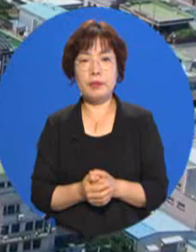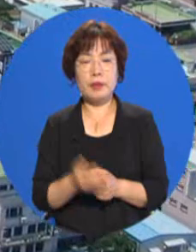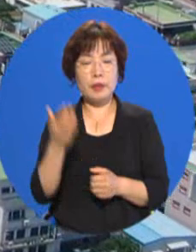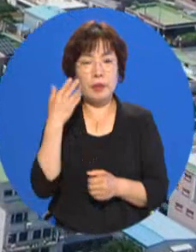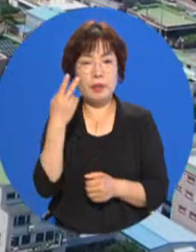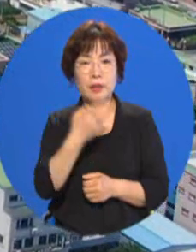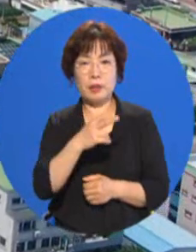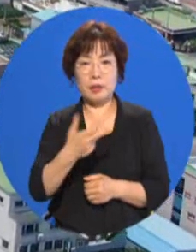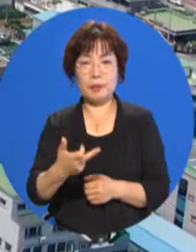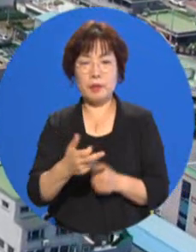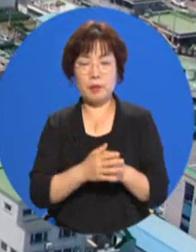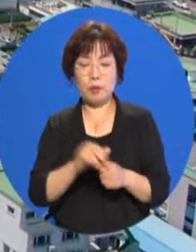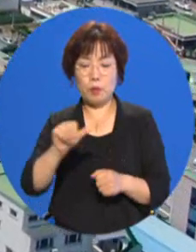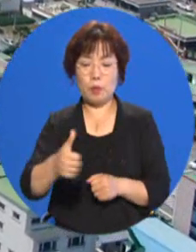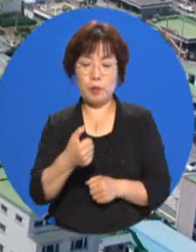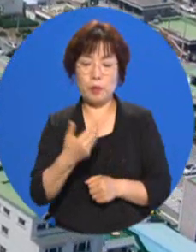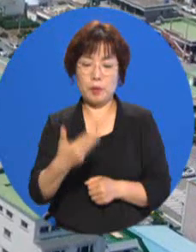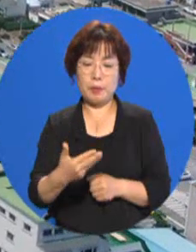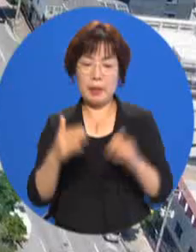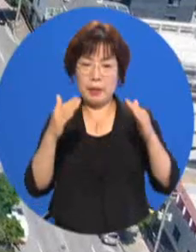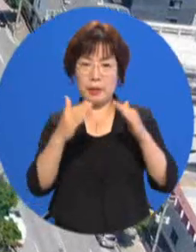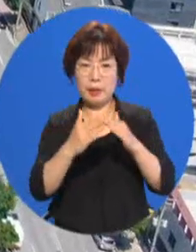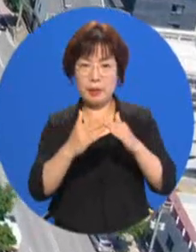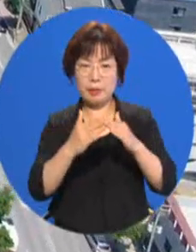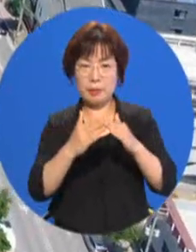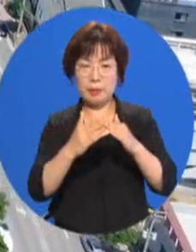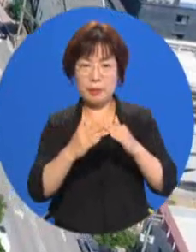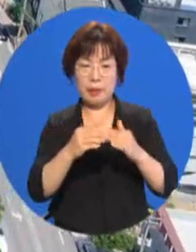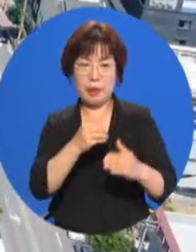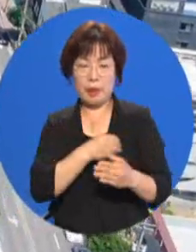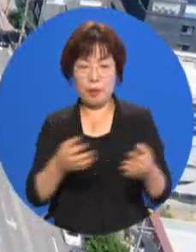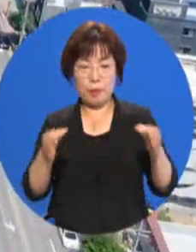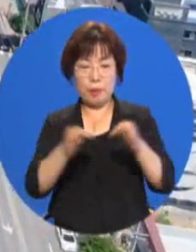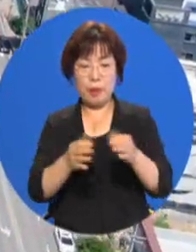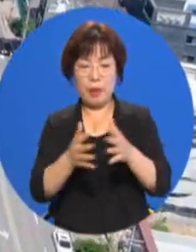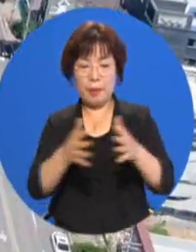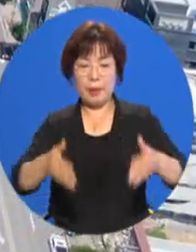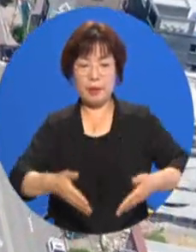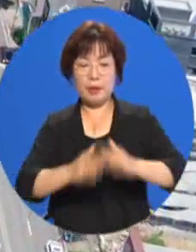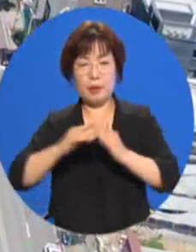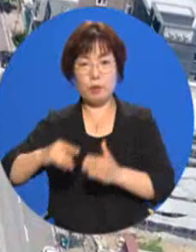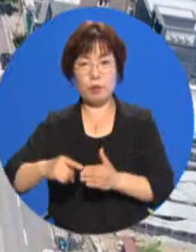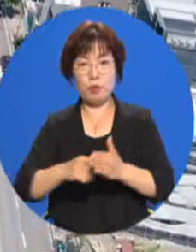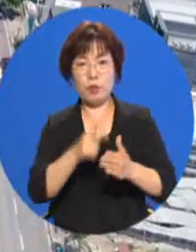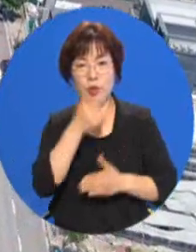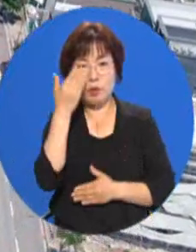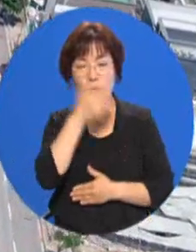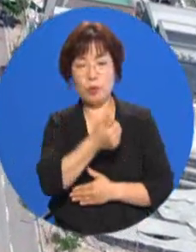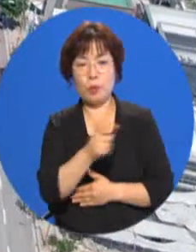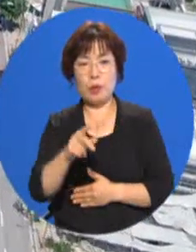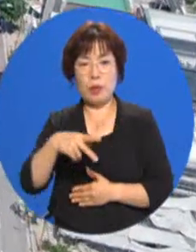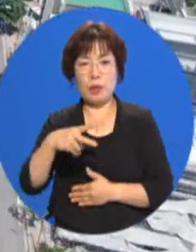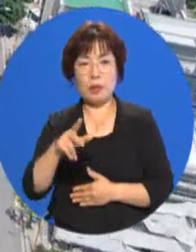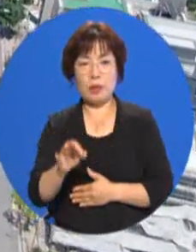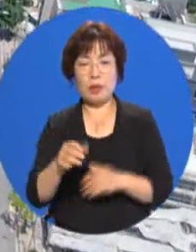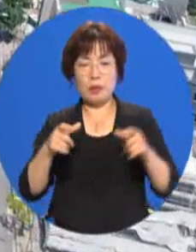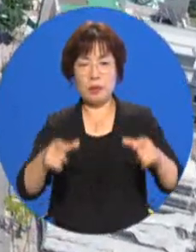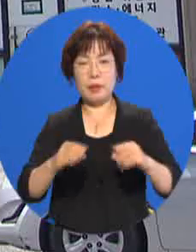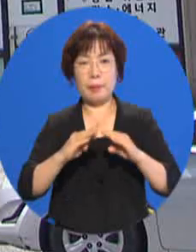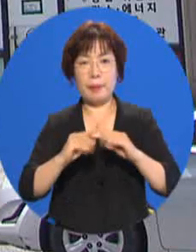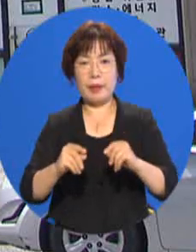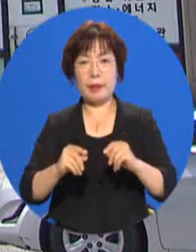지난 2017년 558세대 규모의 지역주택조합 아파트 사업이 추진된 여수시 화장동의 한 부지입니다.